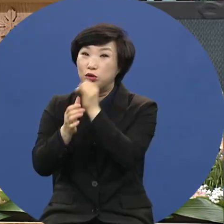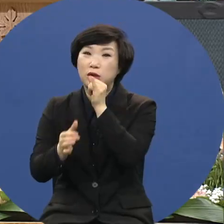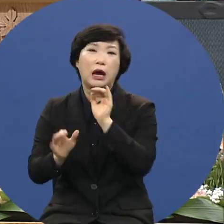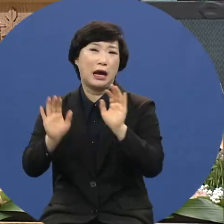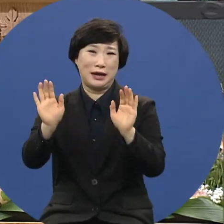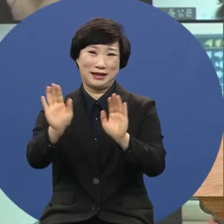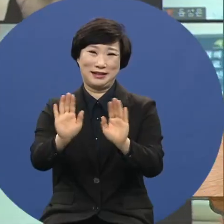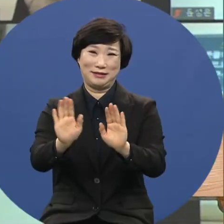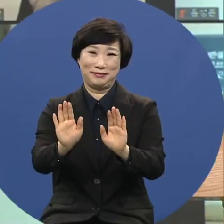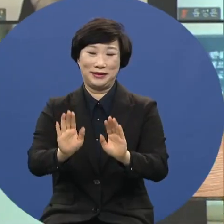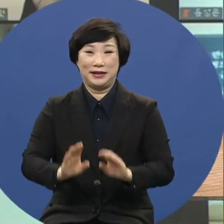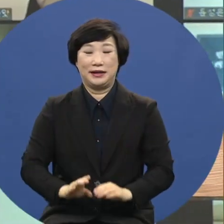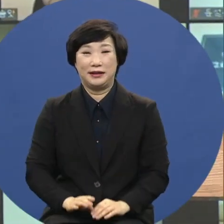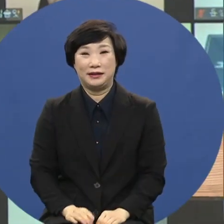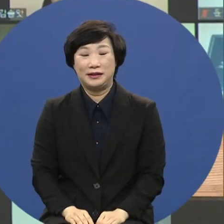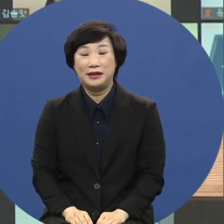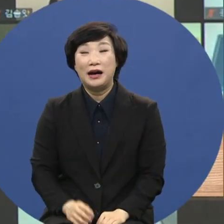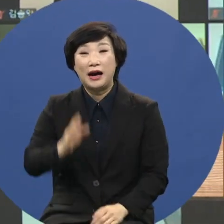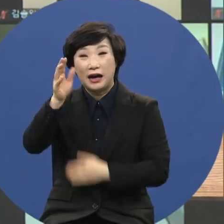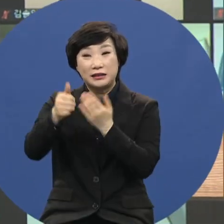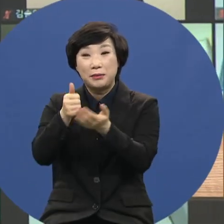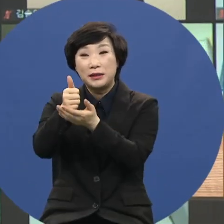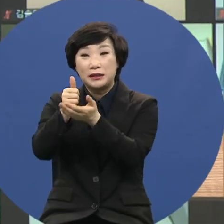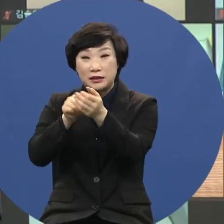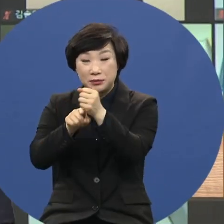아니라 그분의 뜻은